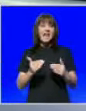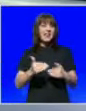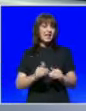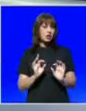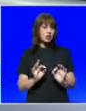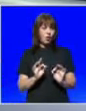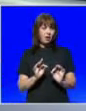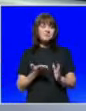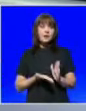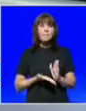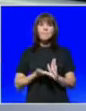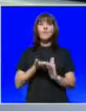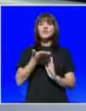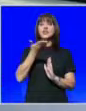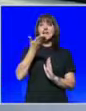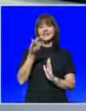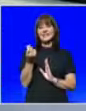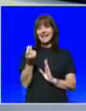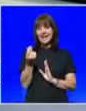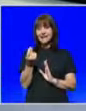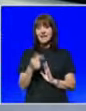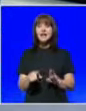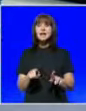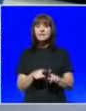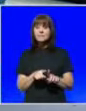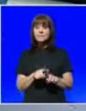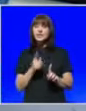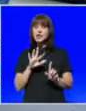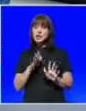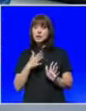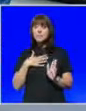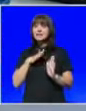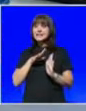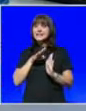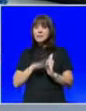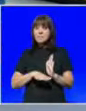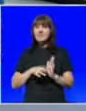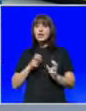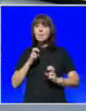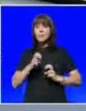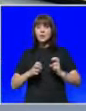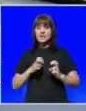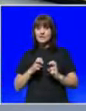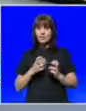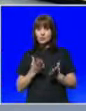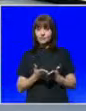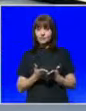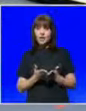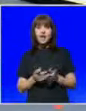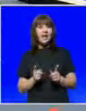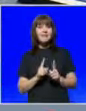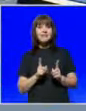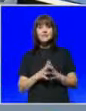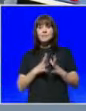се повишава и се покачва нейната цена. Също така обикновено имаме и забавяне в производствата, защото ако бъдем реалисти, не са толкова